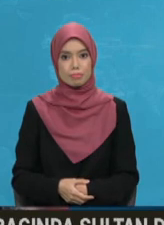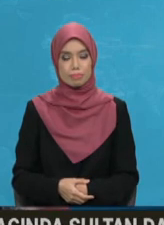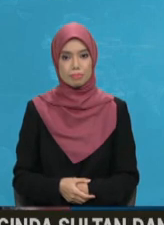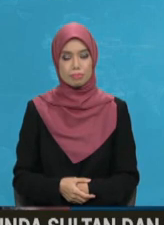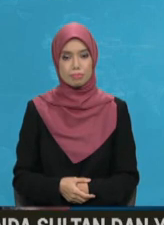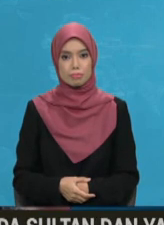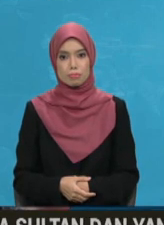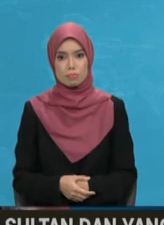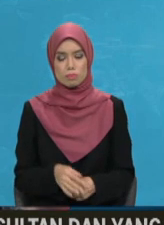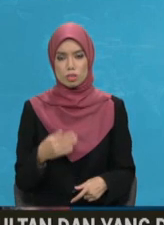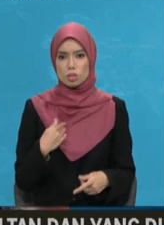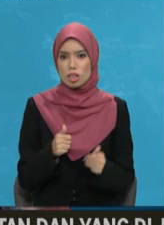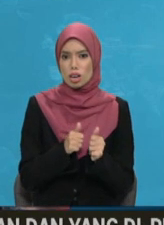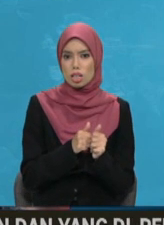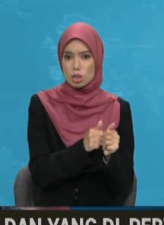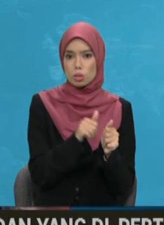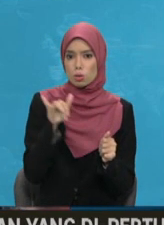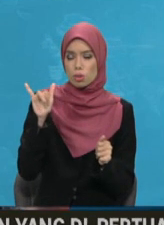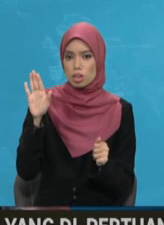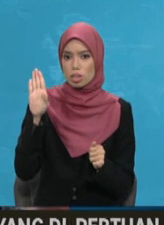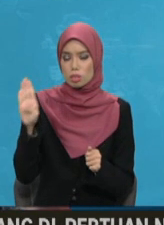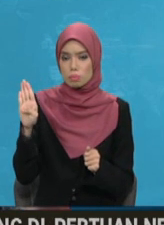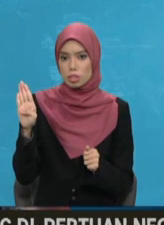antara yang berhormat